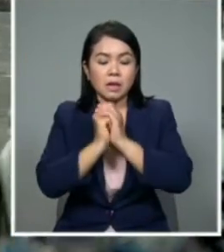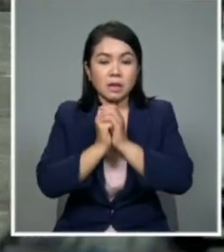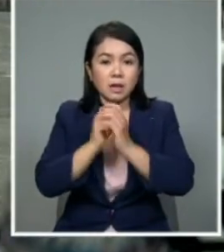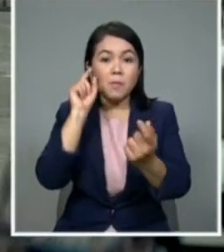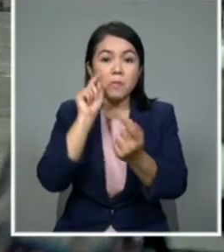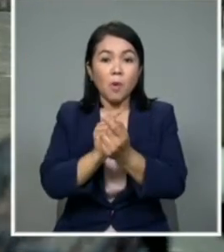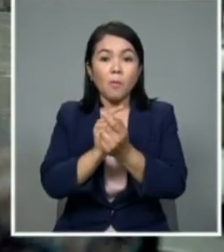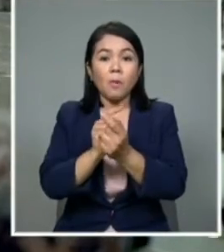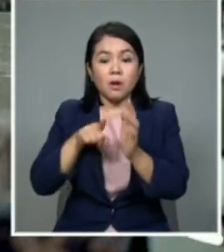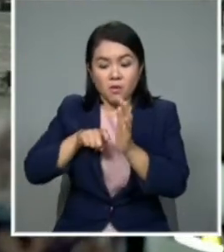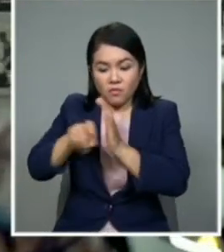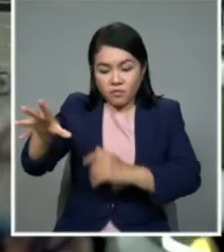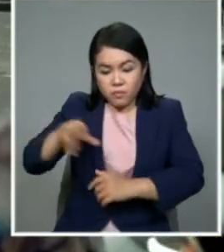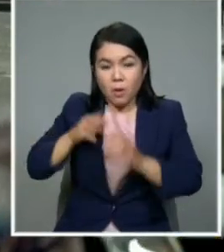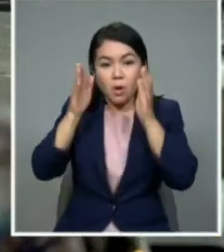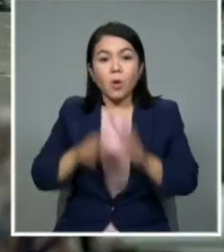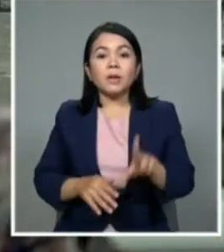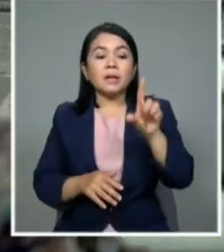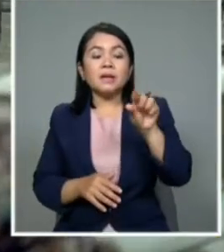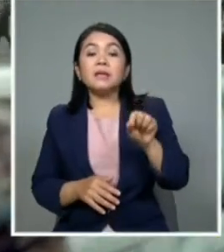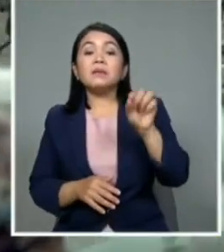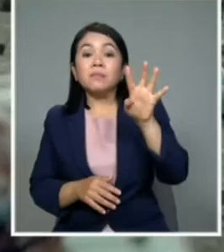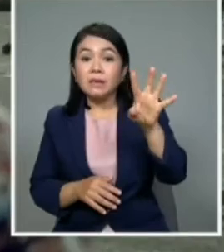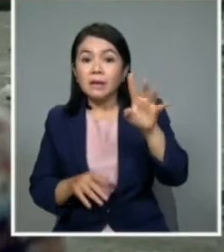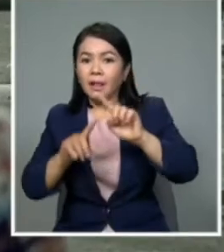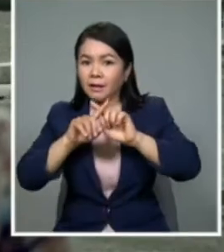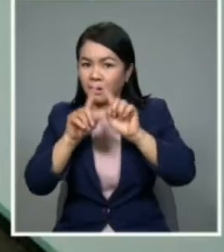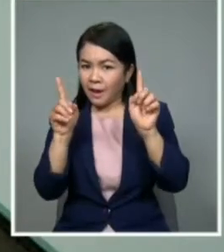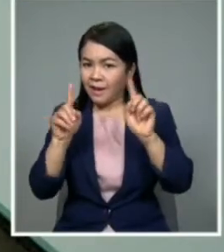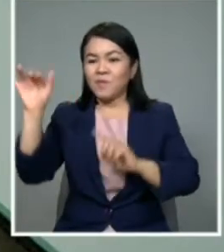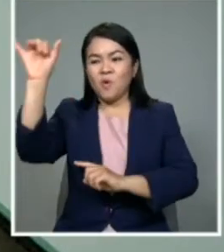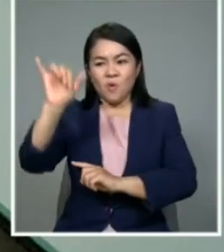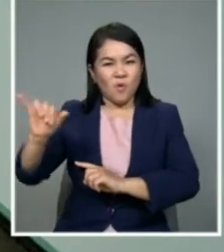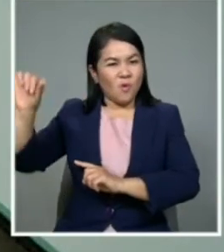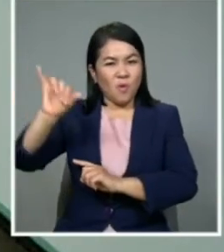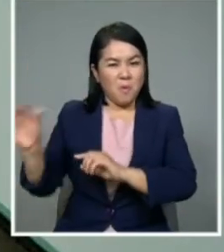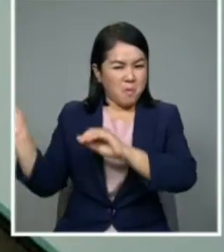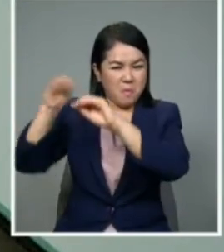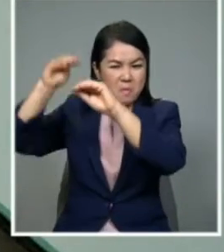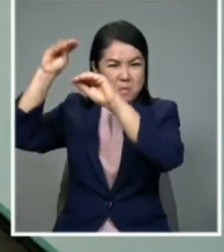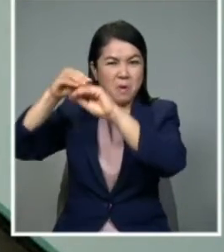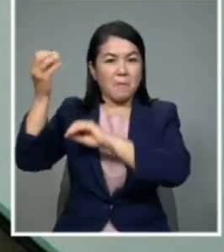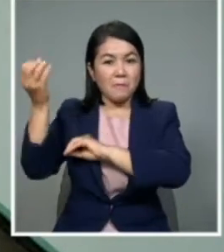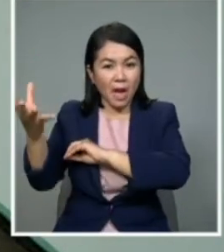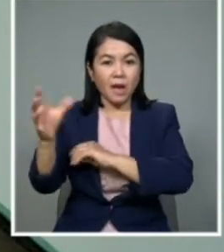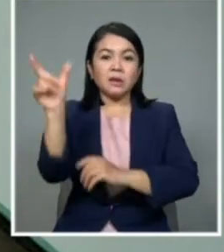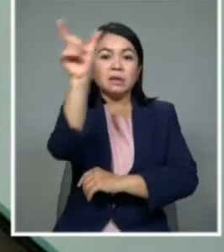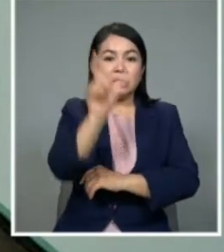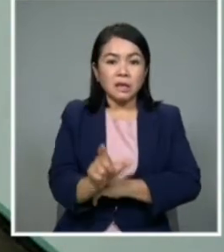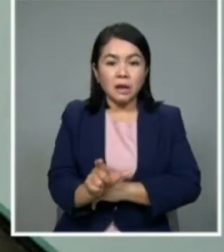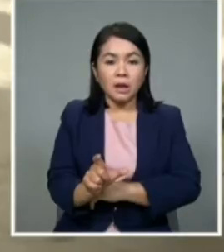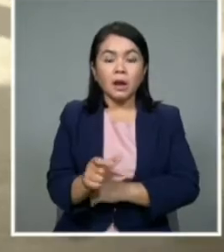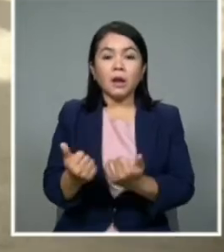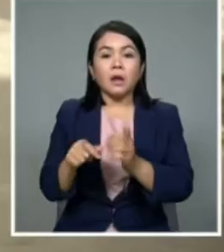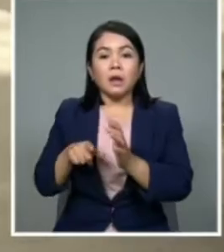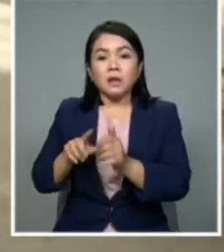ติดเชื้อรายใหม่เพิ่มขึ้น24คนเท่านั้นนะคะแต่ที่ยุโรปอย่างที่บอกไปยังรุนแรงมากขึ้นนอกจากอิตาลีที่มีผู้